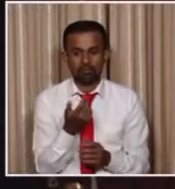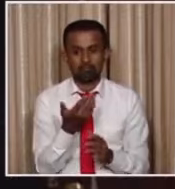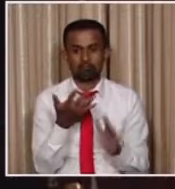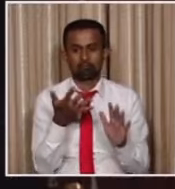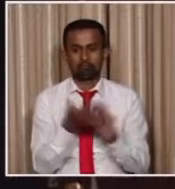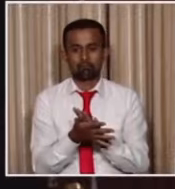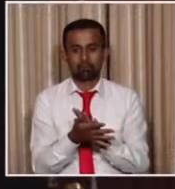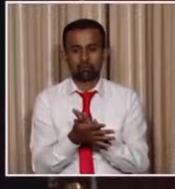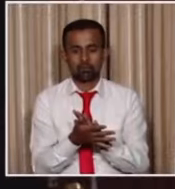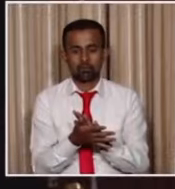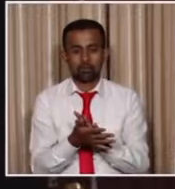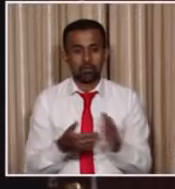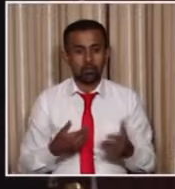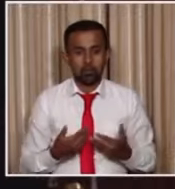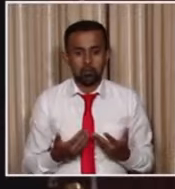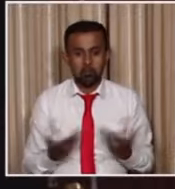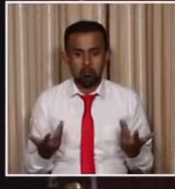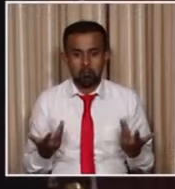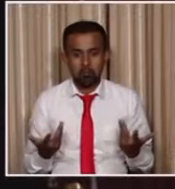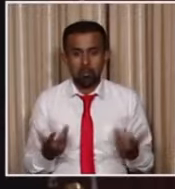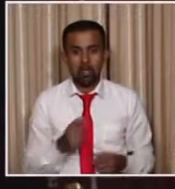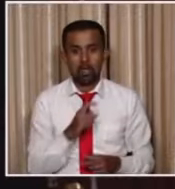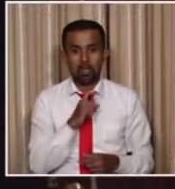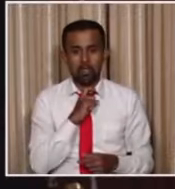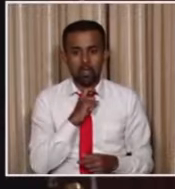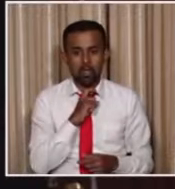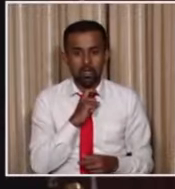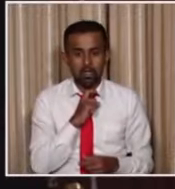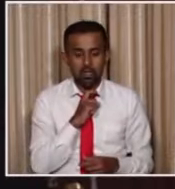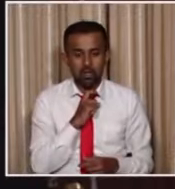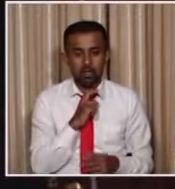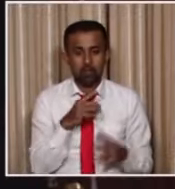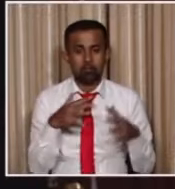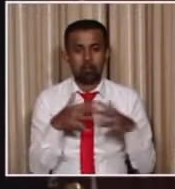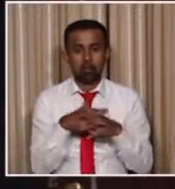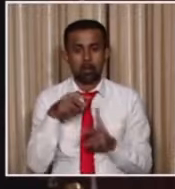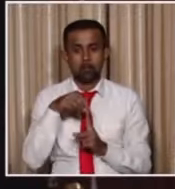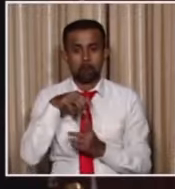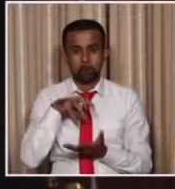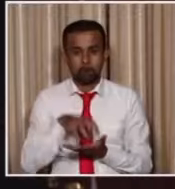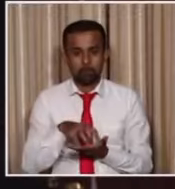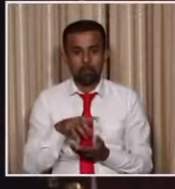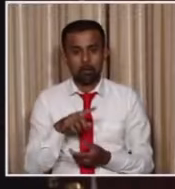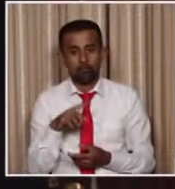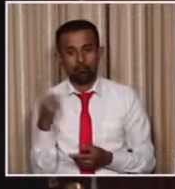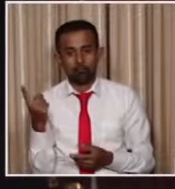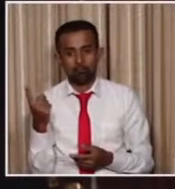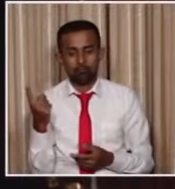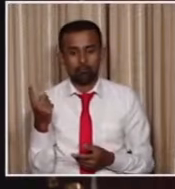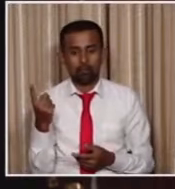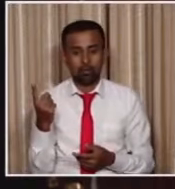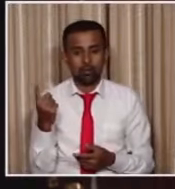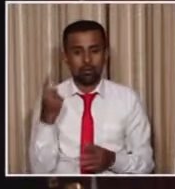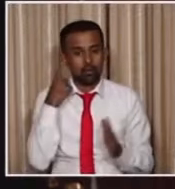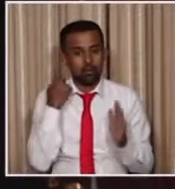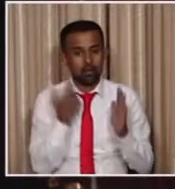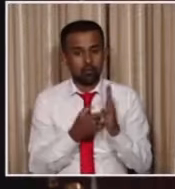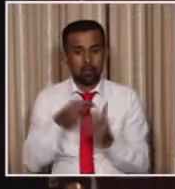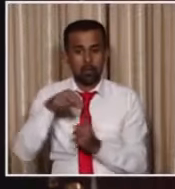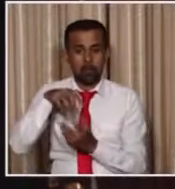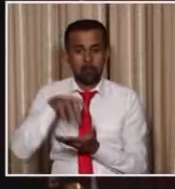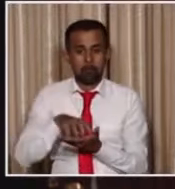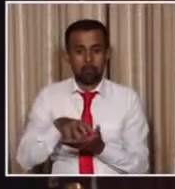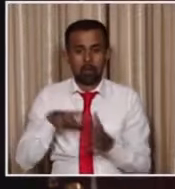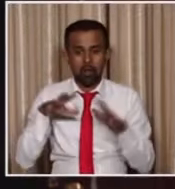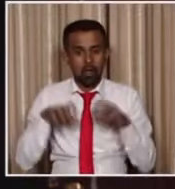වෙලා තිබුණා අපිට ඒක පුළුවන්කමක් නැහැ ඒක කෑගල්ල නැත්තම් බස්ටායර් පළාතට එහෙම නැත්තම් වෙනත් සබරගම් පළාතට